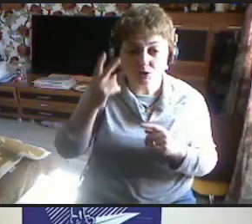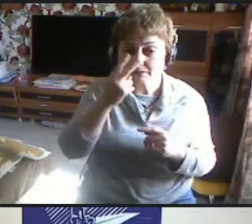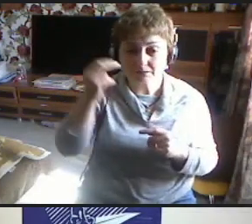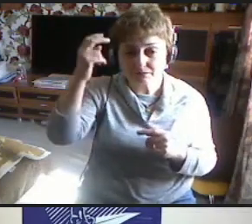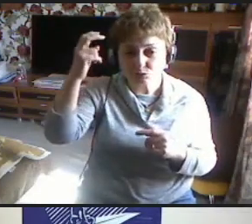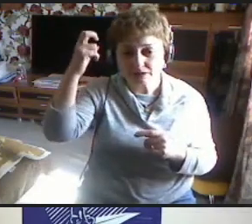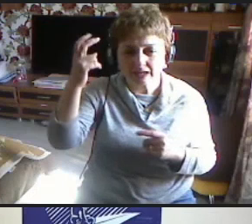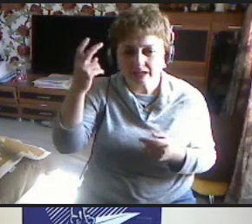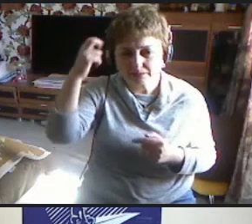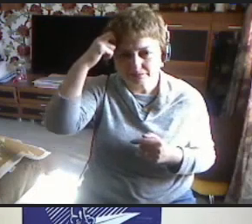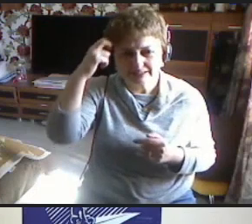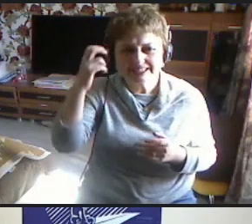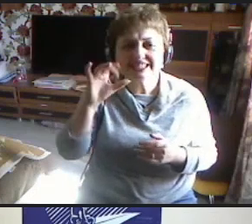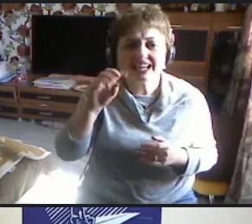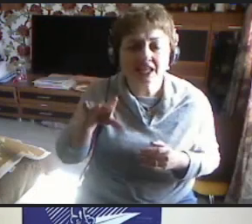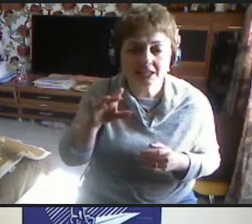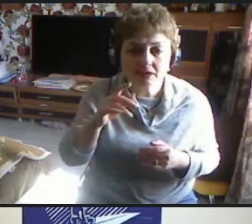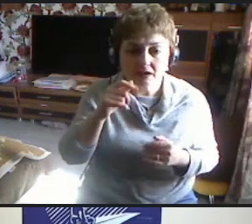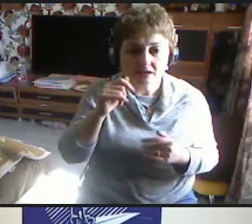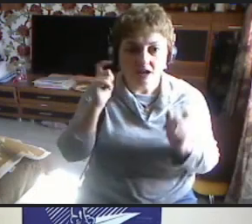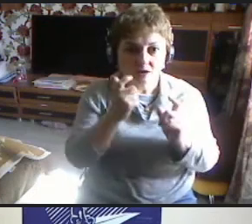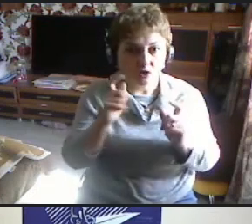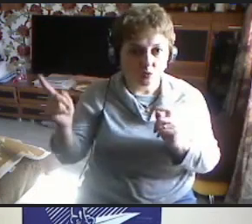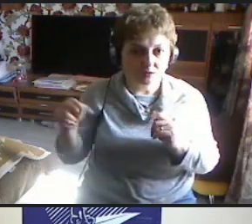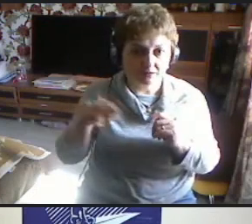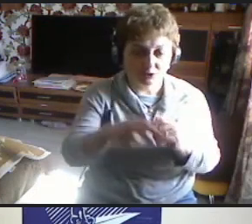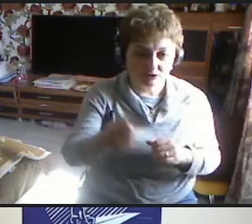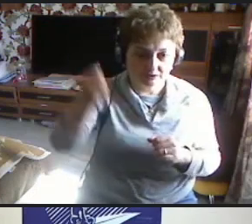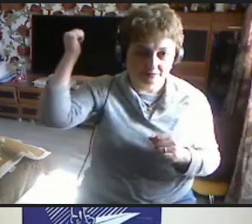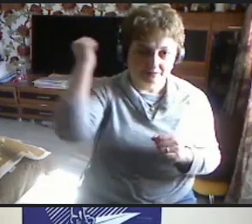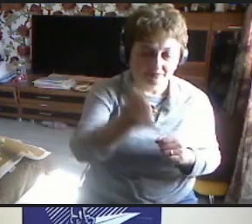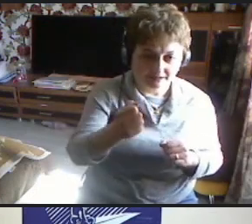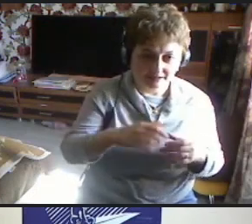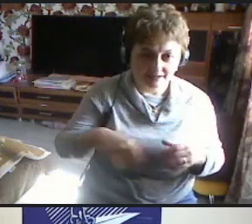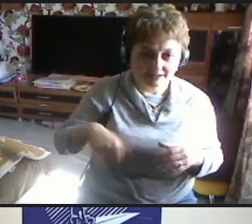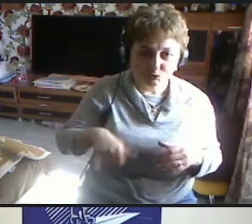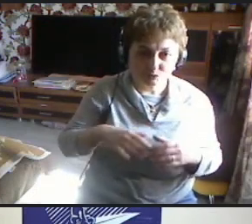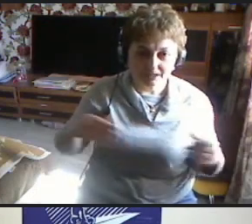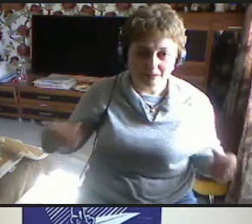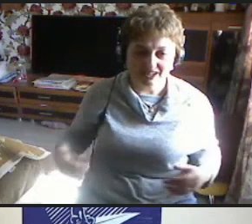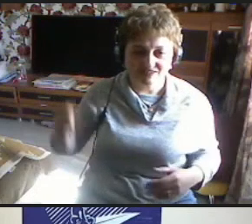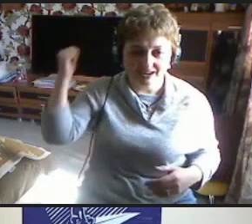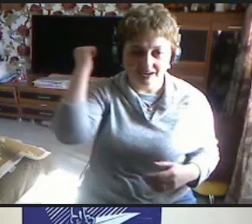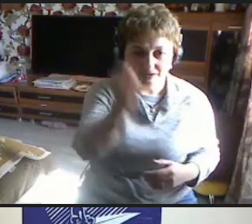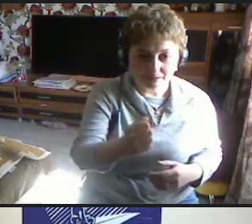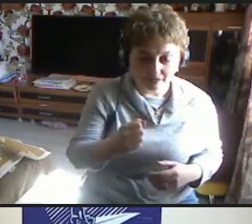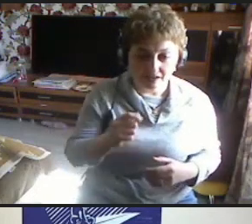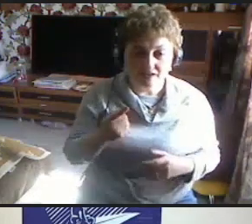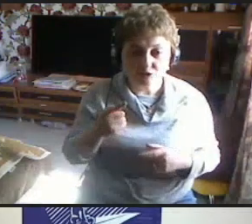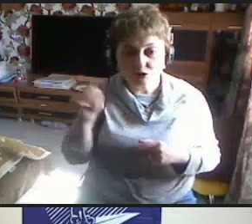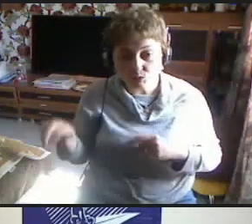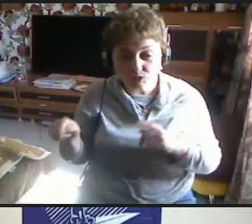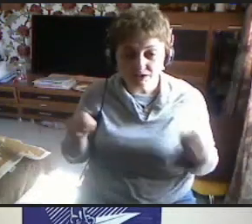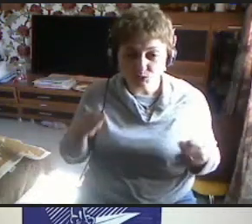не успеешь оглянуться, как он подойдет и треснет по голове портфелем. И то, как бы, это некоторые как бы вот надуманные